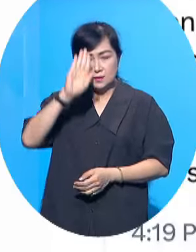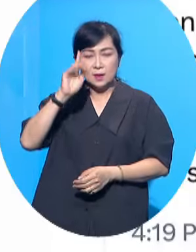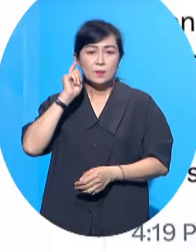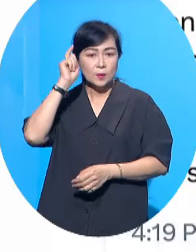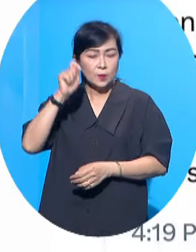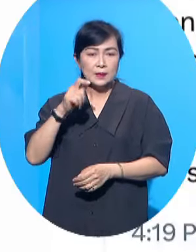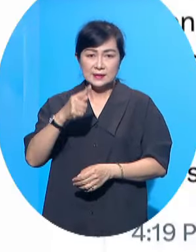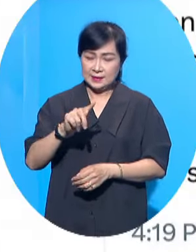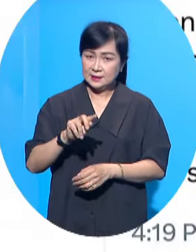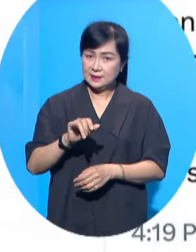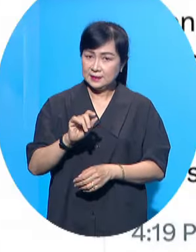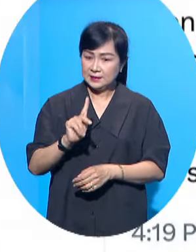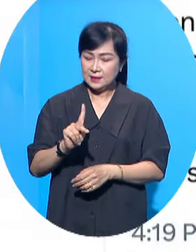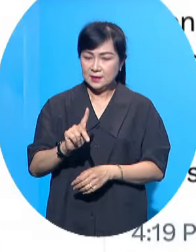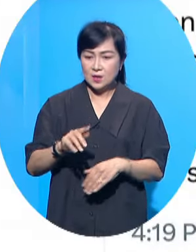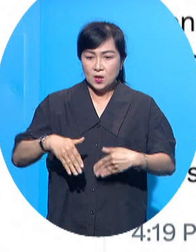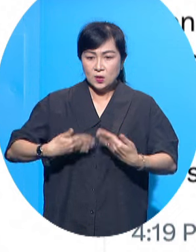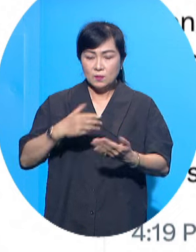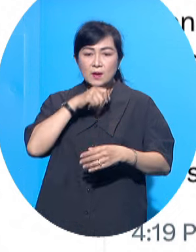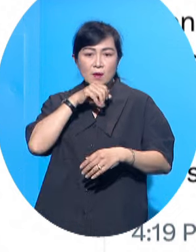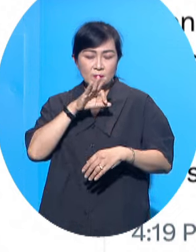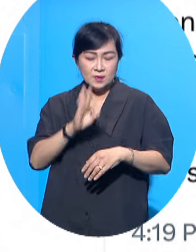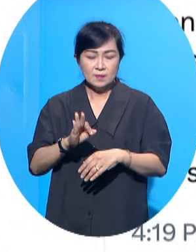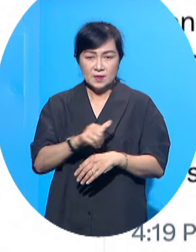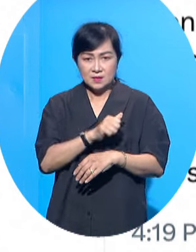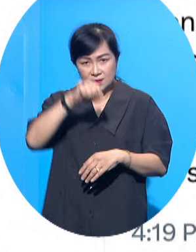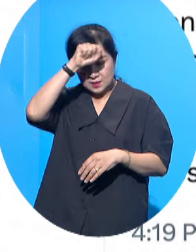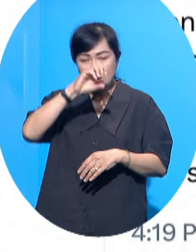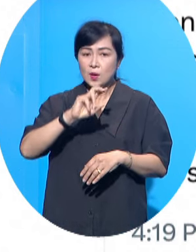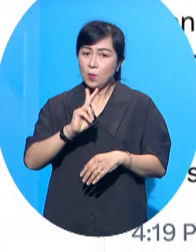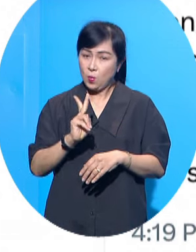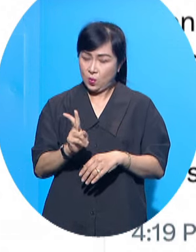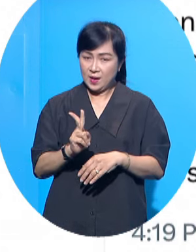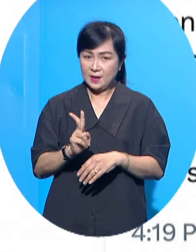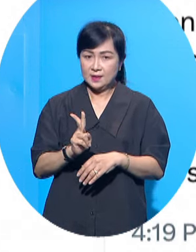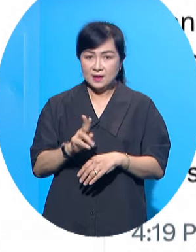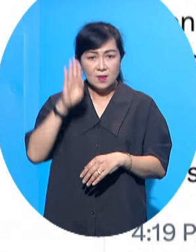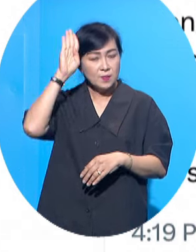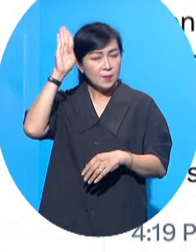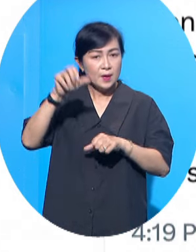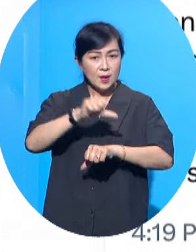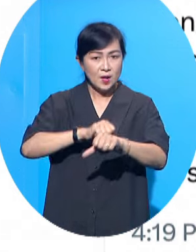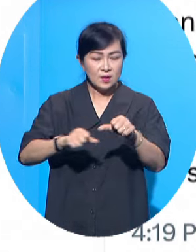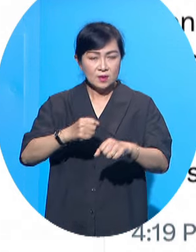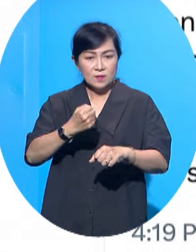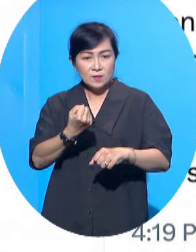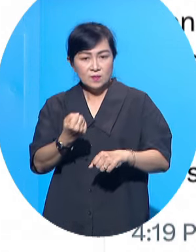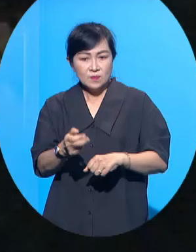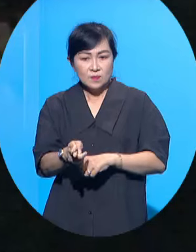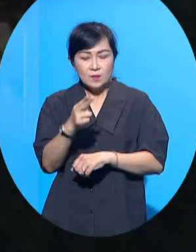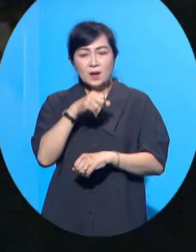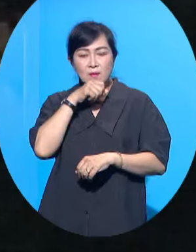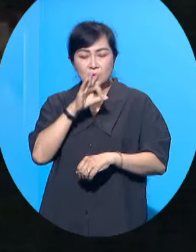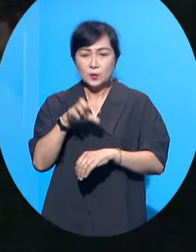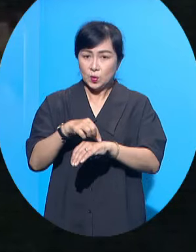vlodimir zelenskiy đã chúc mừng ông trump trở thành ứng viên của Đảng Cộng hòa đồng thời lên án hành động ám sát ông trump hồi tuần